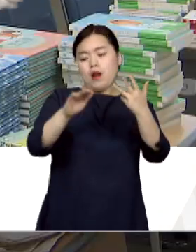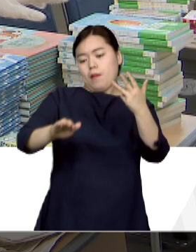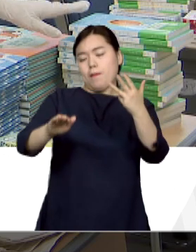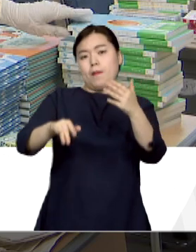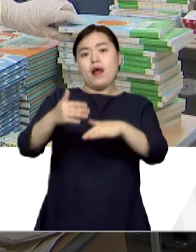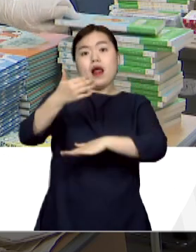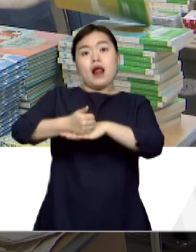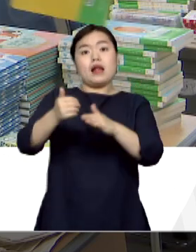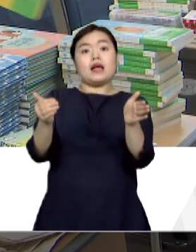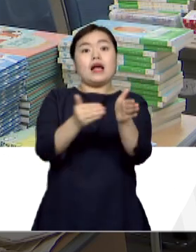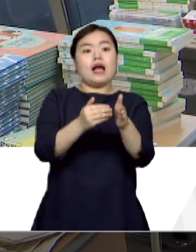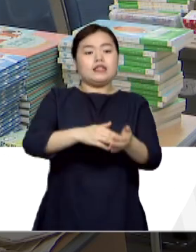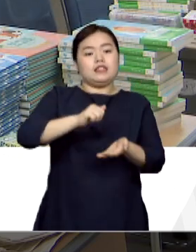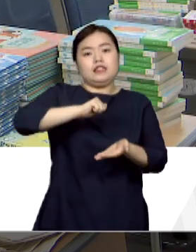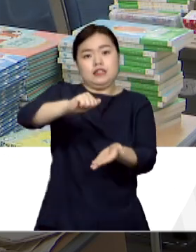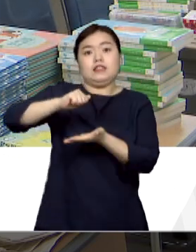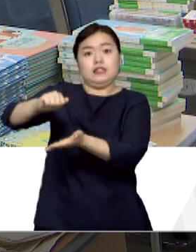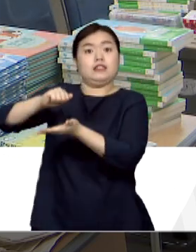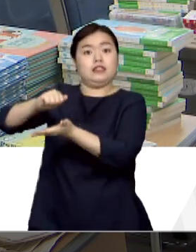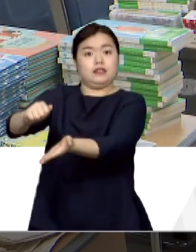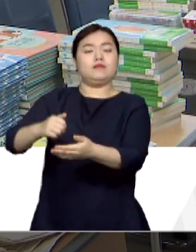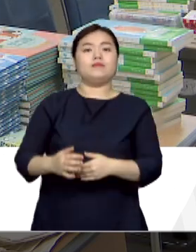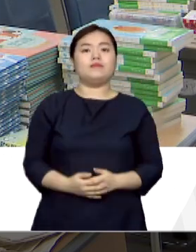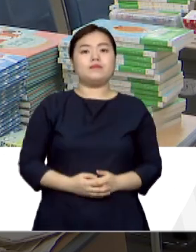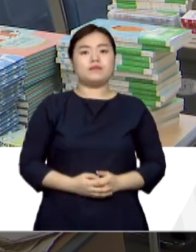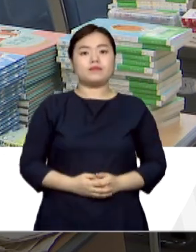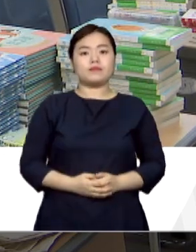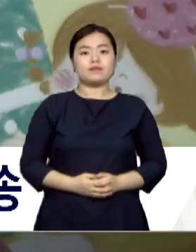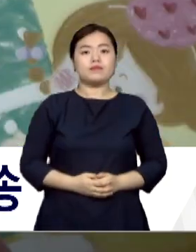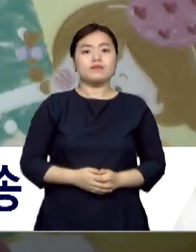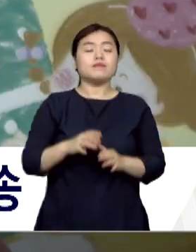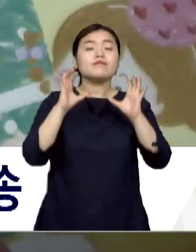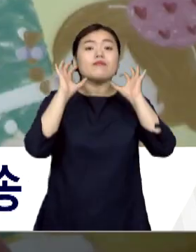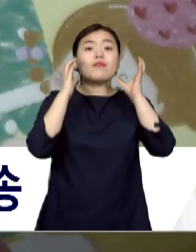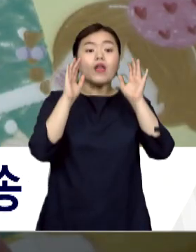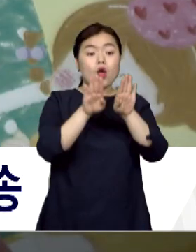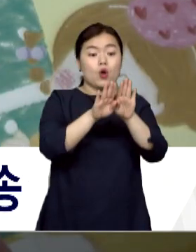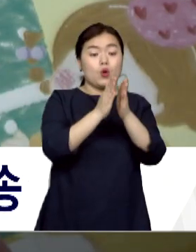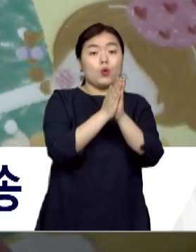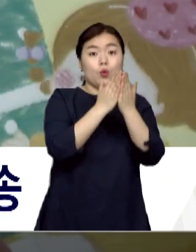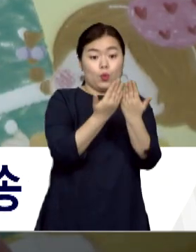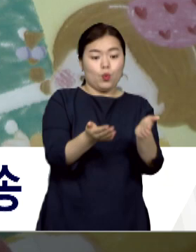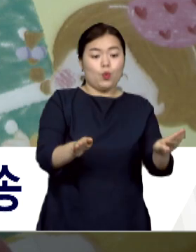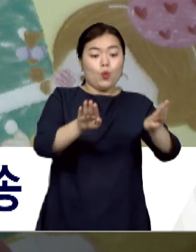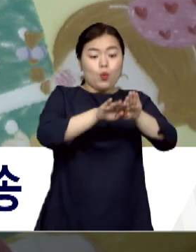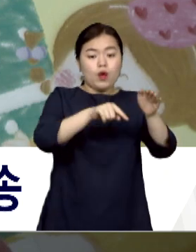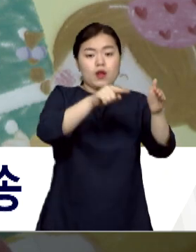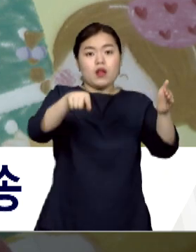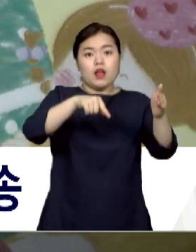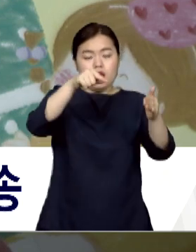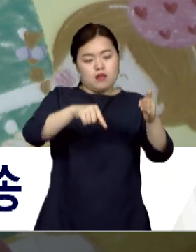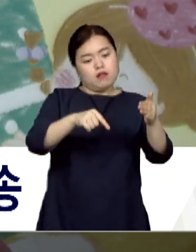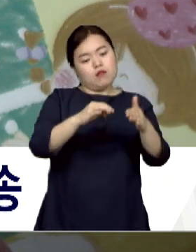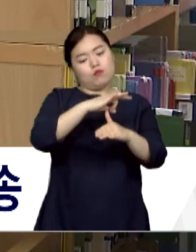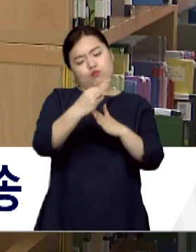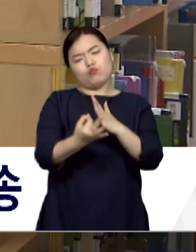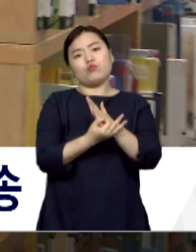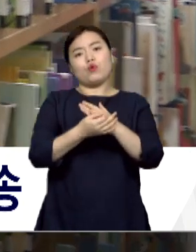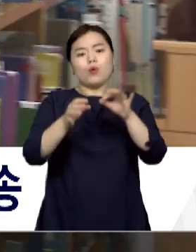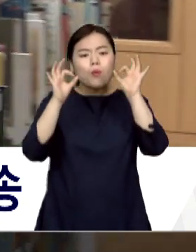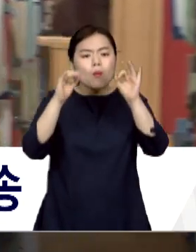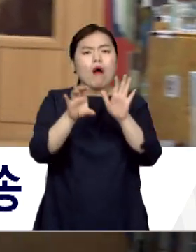말까지 북스타트 책꾸러미 택배 서비스를 실시합니다. 어린이 도서관의 북스타트 단계별